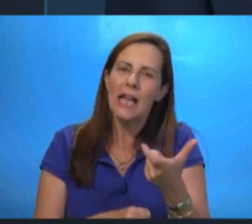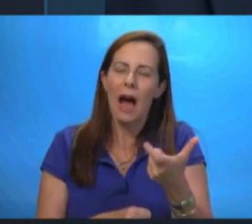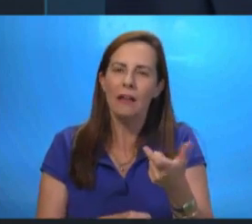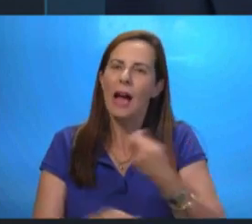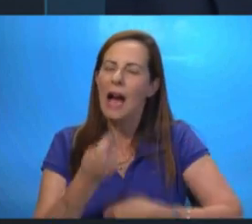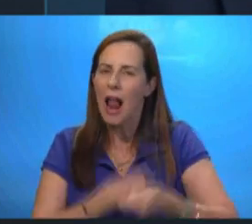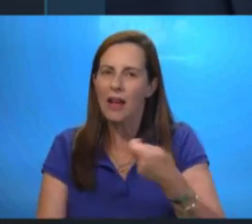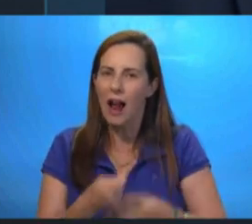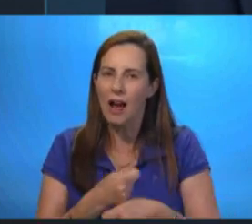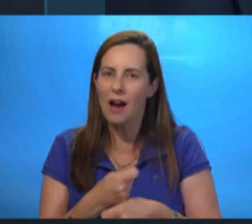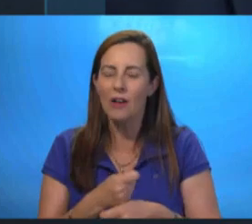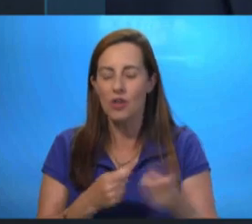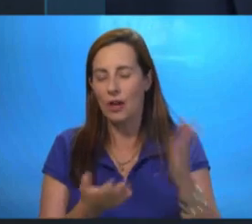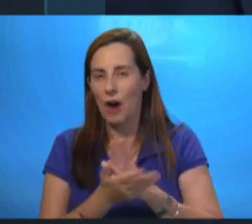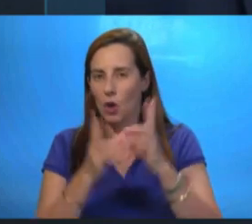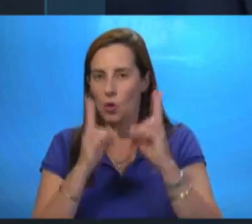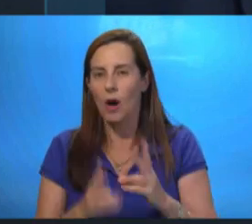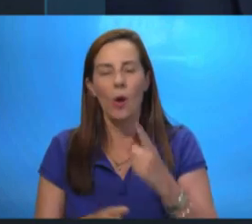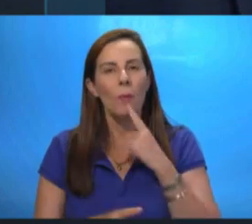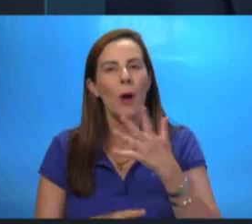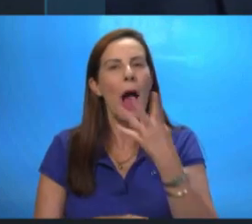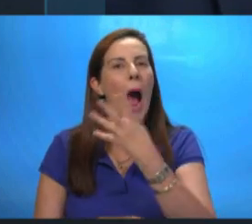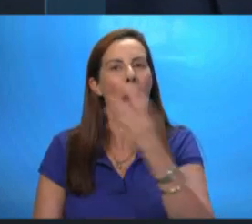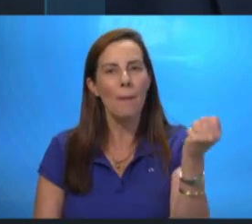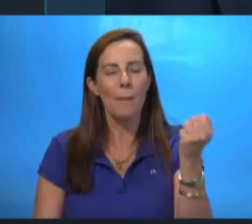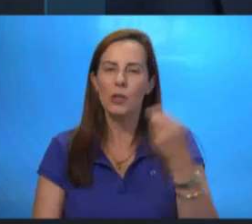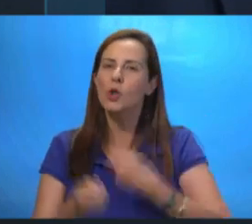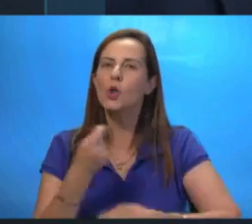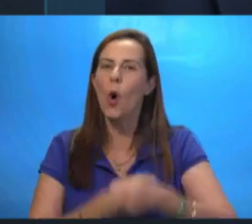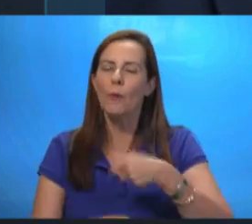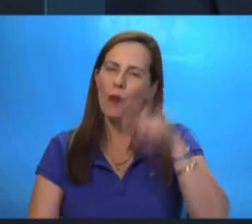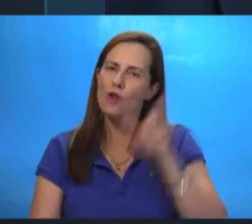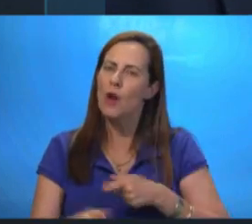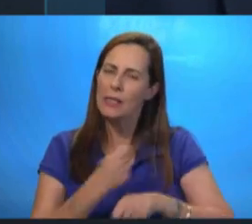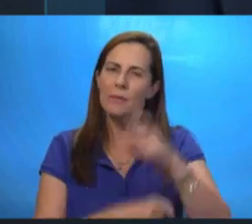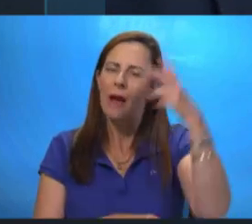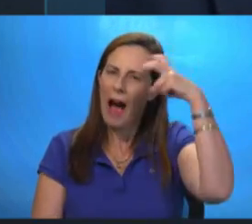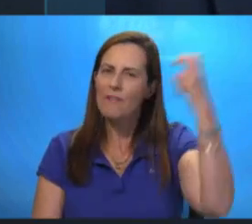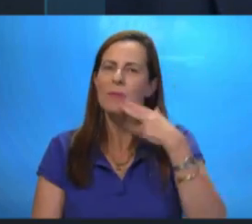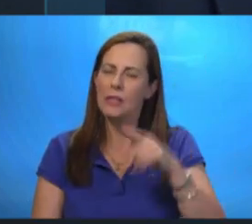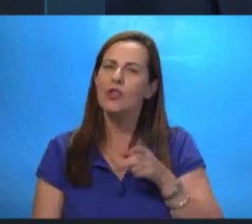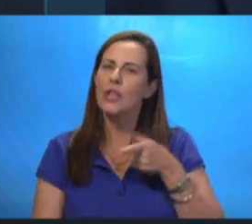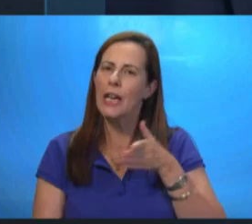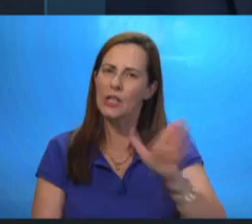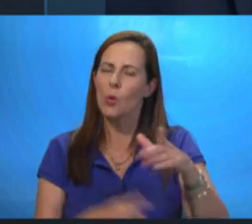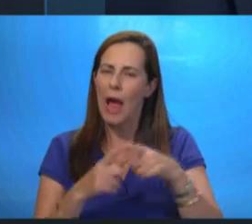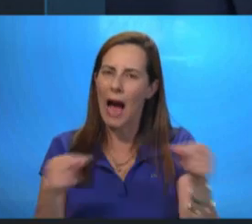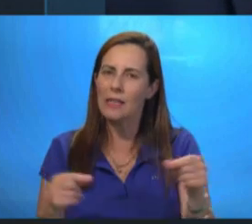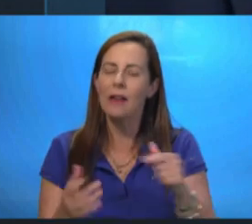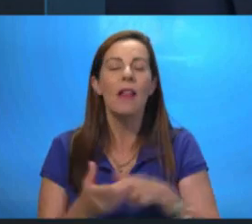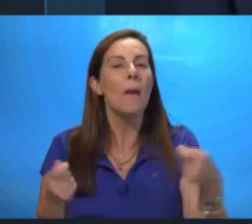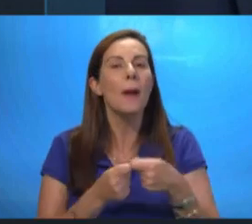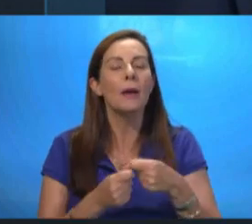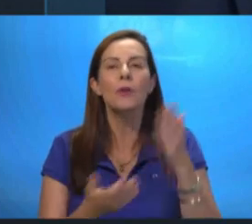הכלכלה התקועה. אומרים לנו שמדובר ב-400 סוחרים ואנשי עסקים ערבים ישראלים שיכנסו לעזה. אלה מגעים שהתנהלו